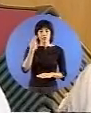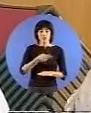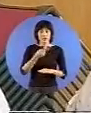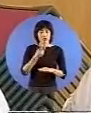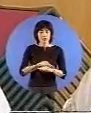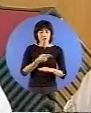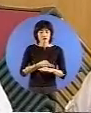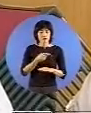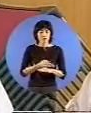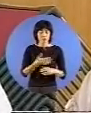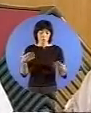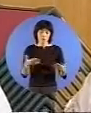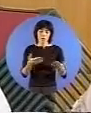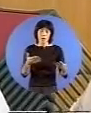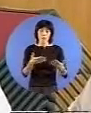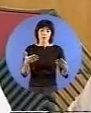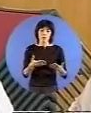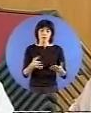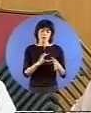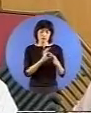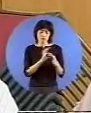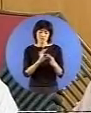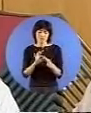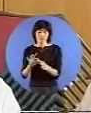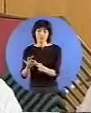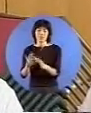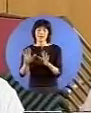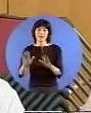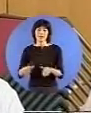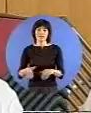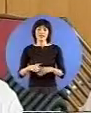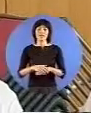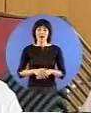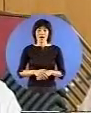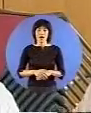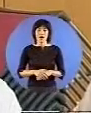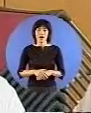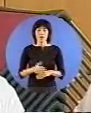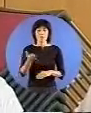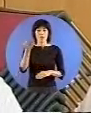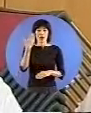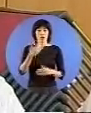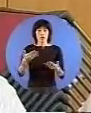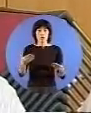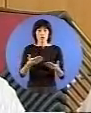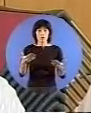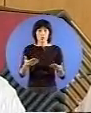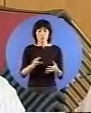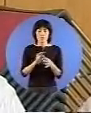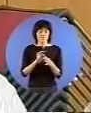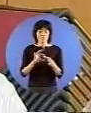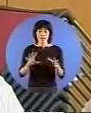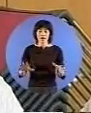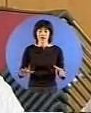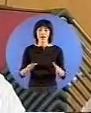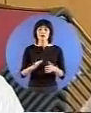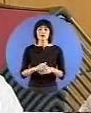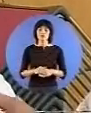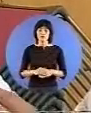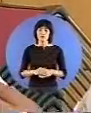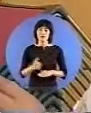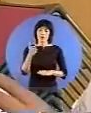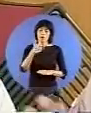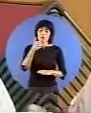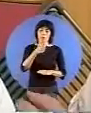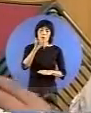ってね、 はい、 現役の時ね、はい、でだから言うたらそれと違う観点でいろいろそういう話題